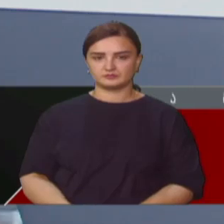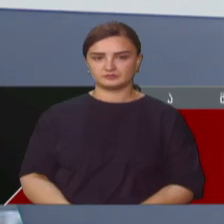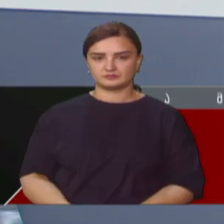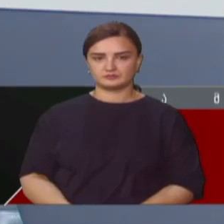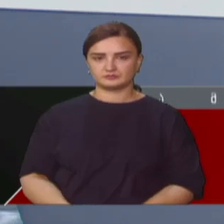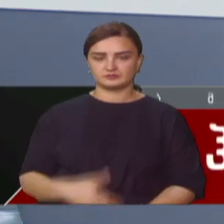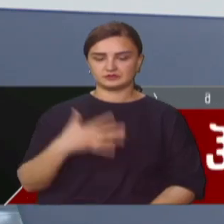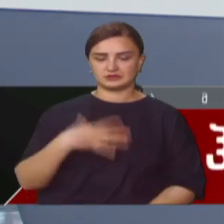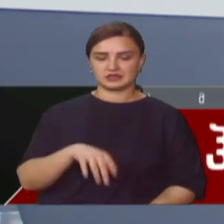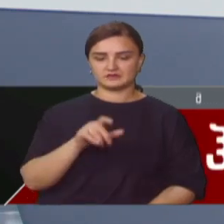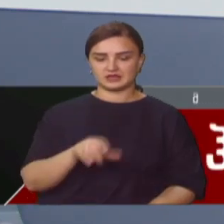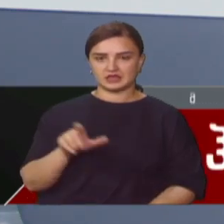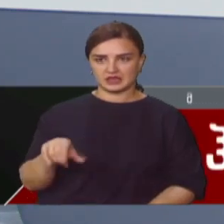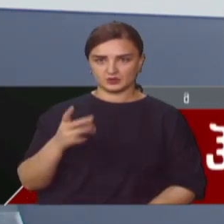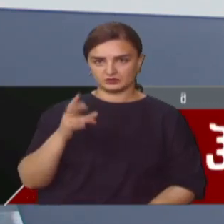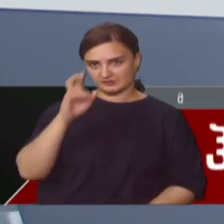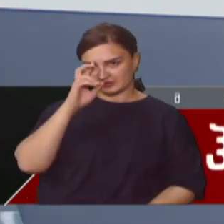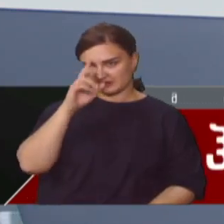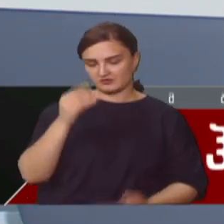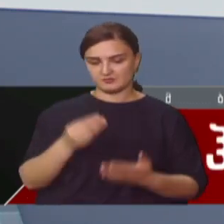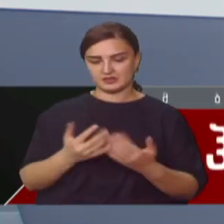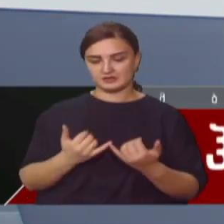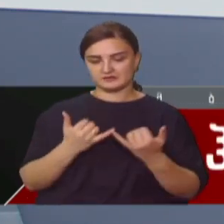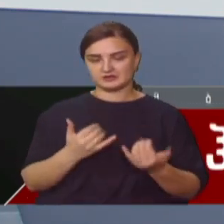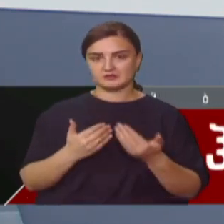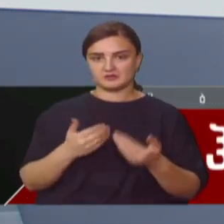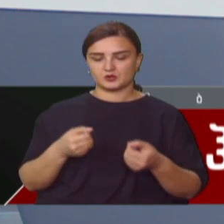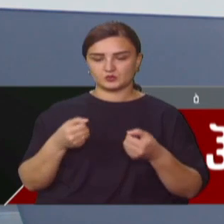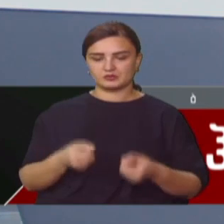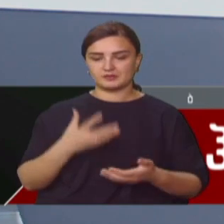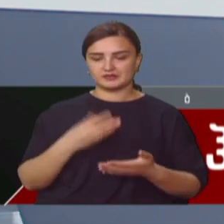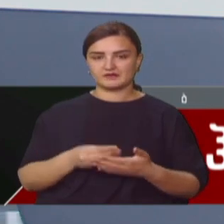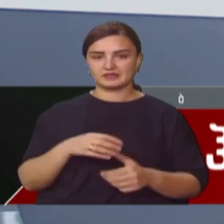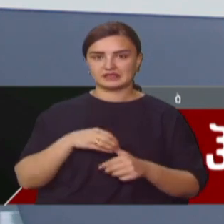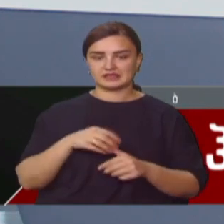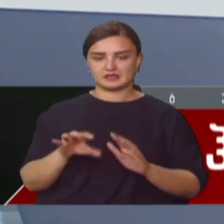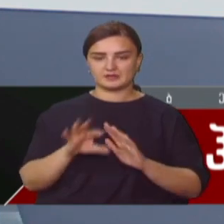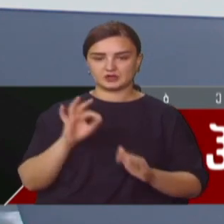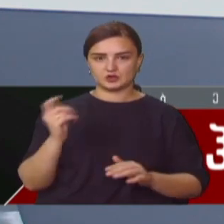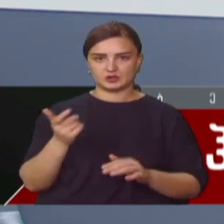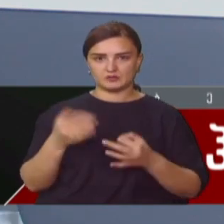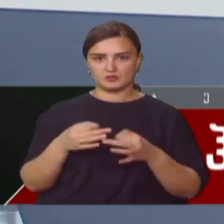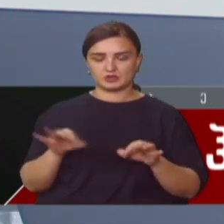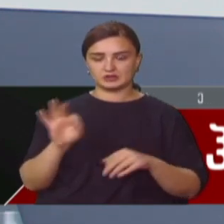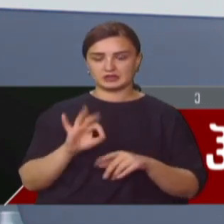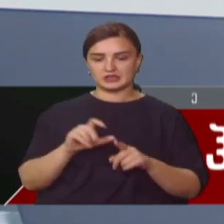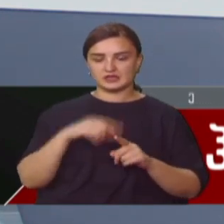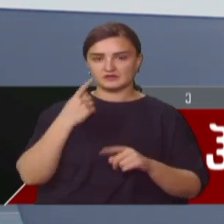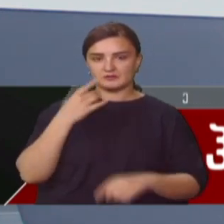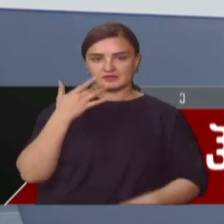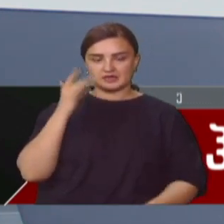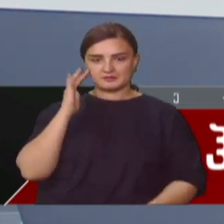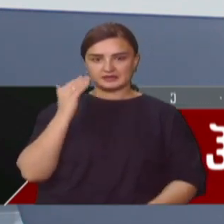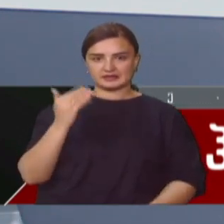ქართველი ხალხი იმსახურებს მთავრობას, რომელიც პატივცემს მათ უფლებას აერჩიონ თავიანთი ლიდერები დემოკრატიულად. ამის შესახებ ნათქვამი ამერიკის შეერთებული